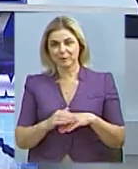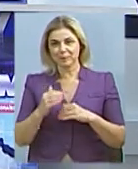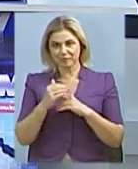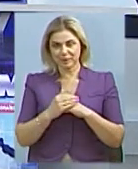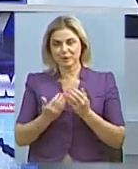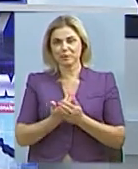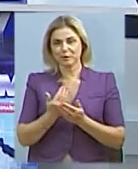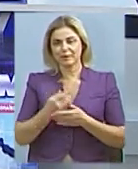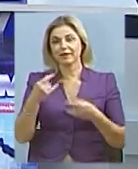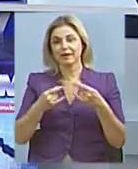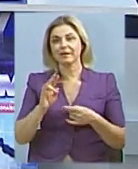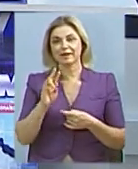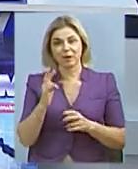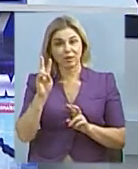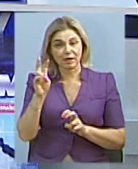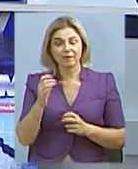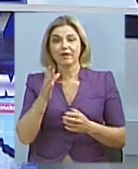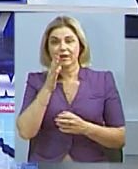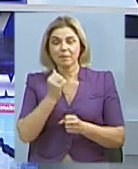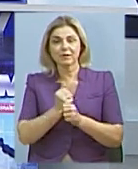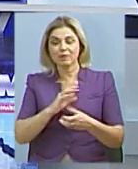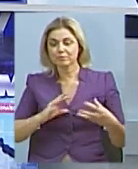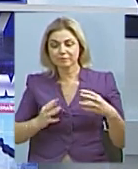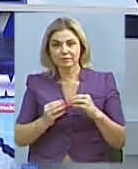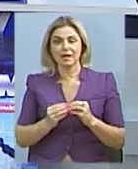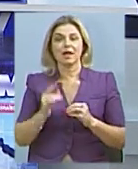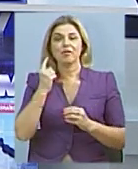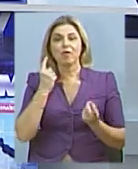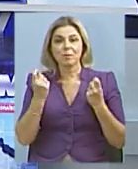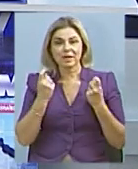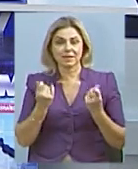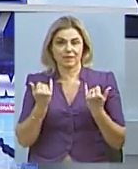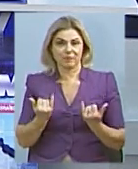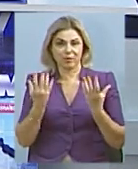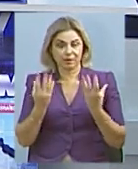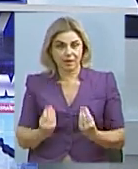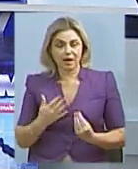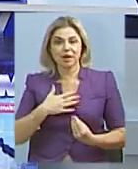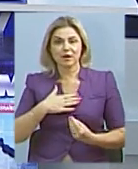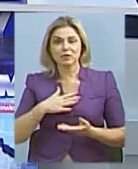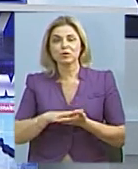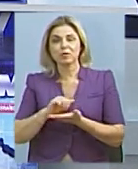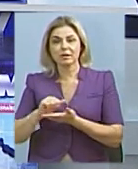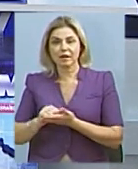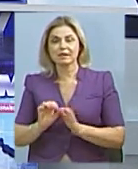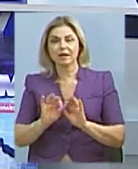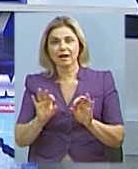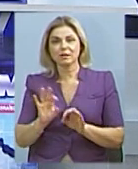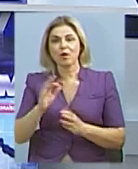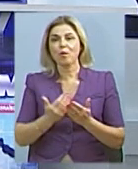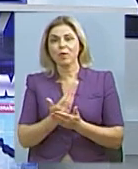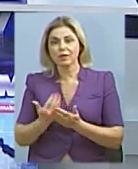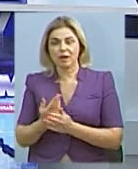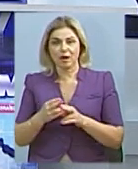Добрий вечір. Новини на телеканалі «Миколаїв». Час підбити інформаційний підсумок дня. Наші журналісти розкажуть про події, які сталися сьогодні в місті